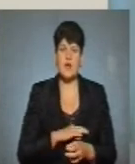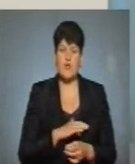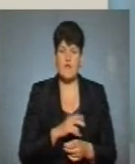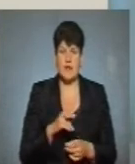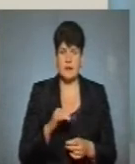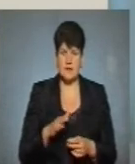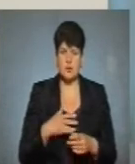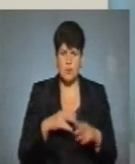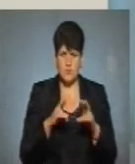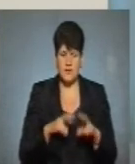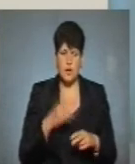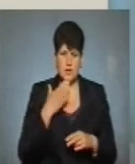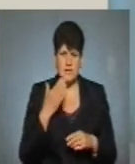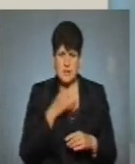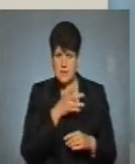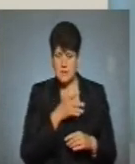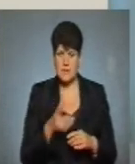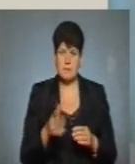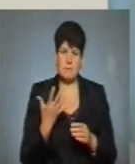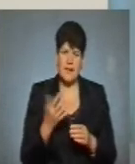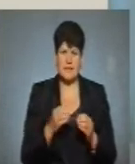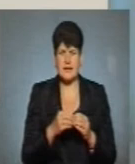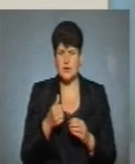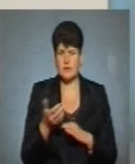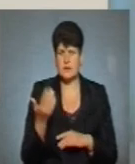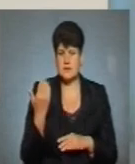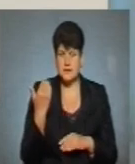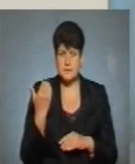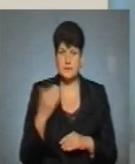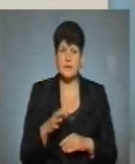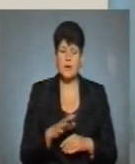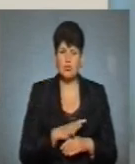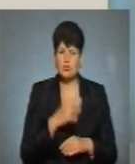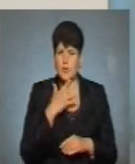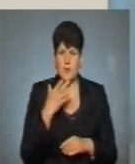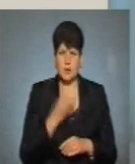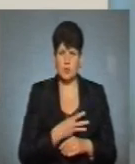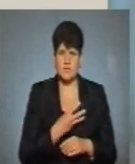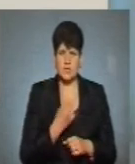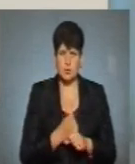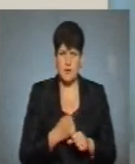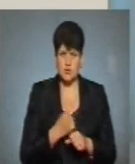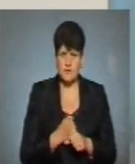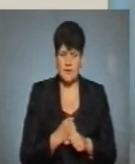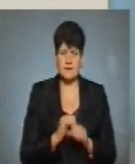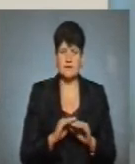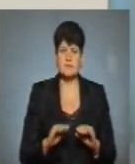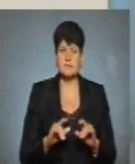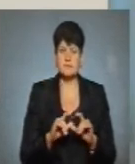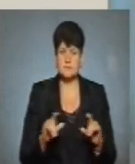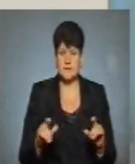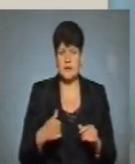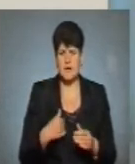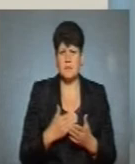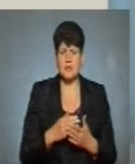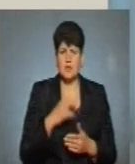останній період. Якщо, умовно кажучи, 5-10 років тому було багато бажаючих працювати в дошкільних установах, я маю на увазі,